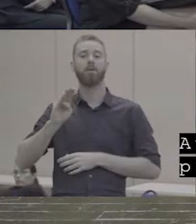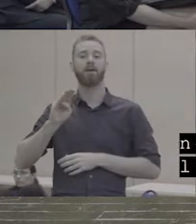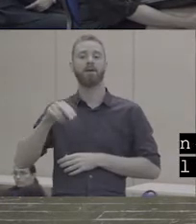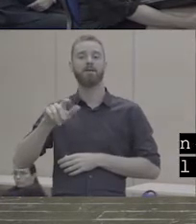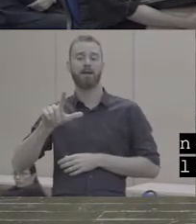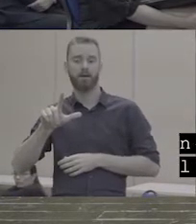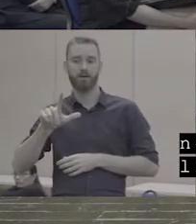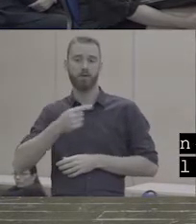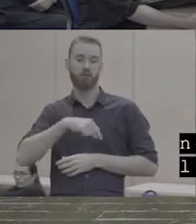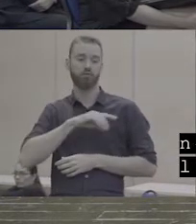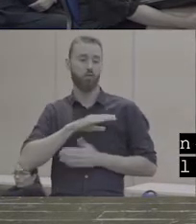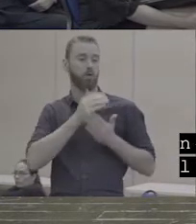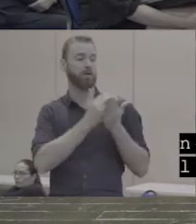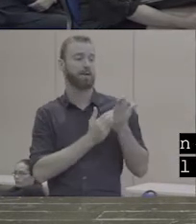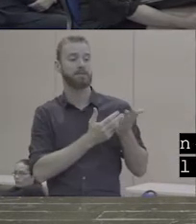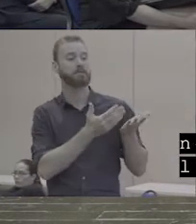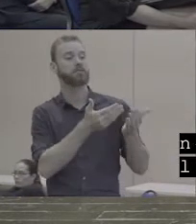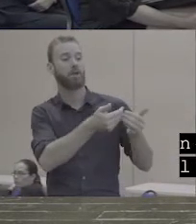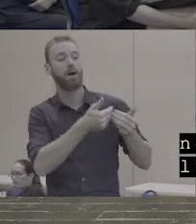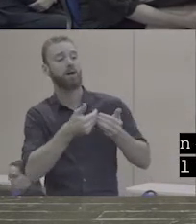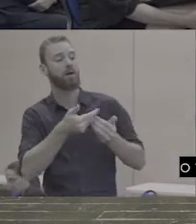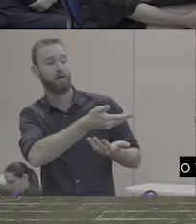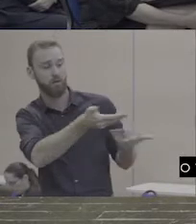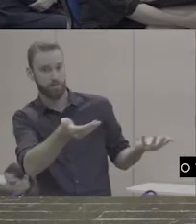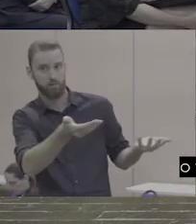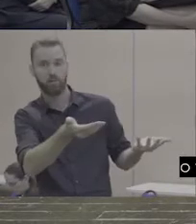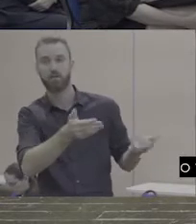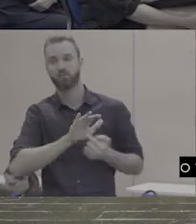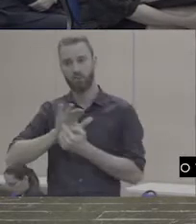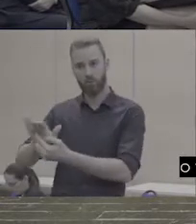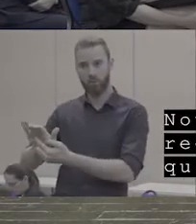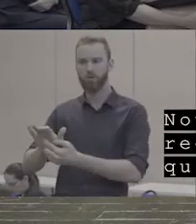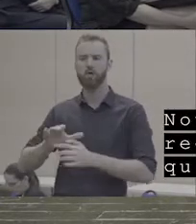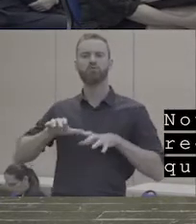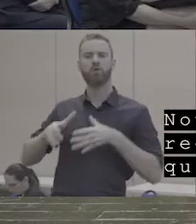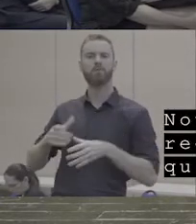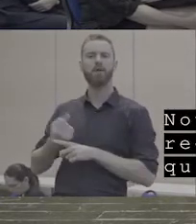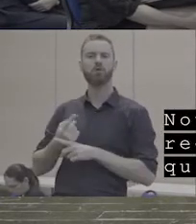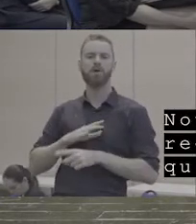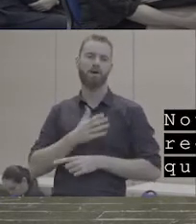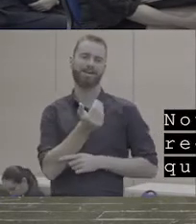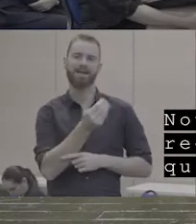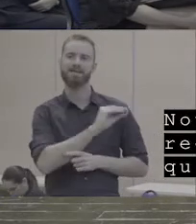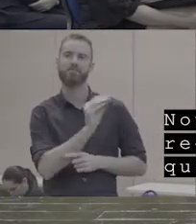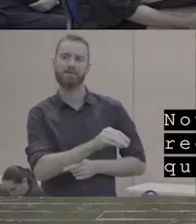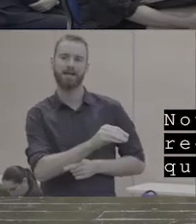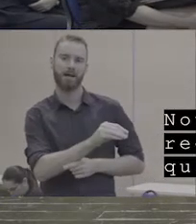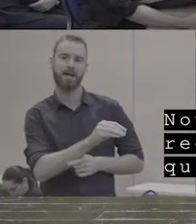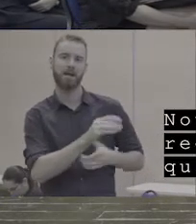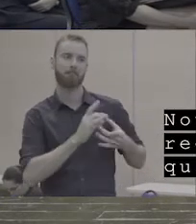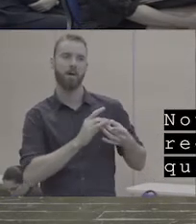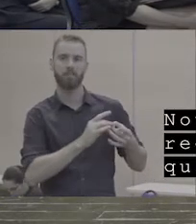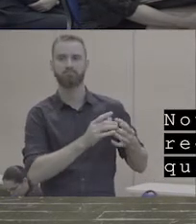OBNL, nous, on va représenter notre liste des requérants. Dans le fond, au comité logement, nous, on a à peu près 15% de nos membres,